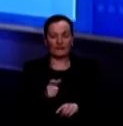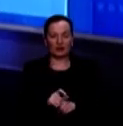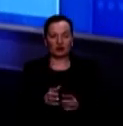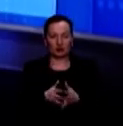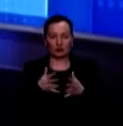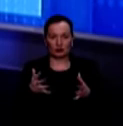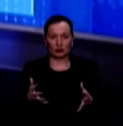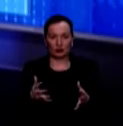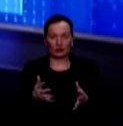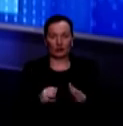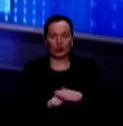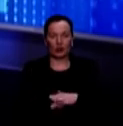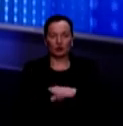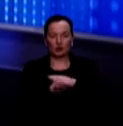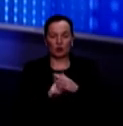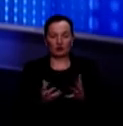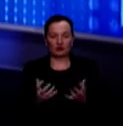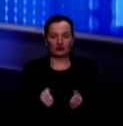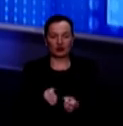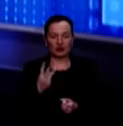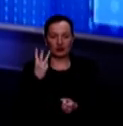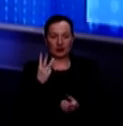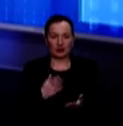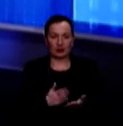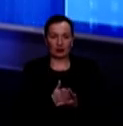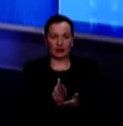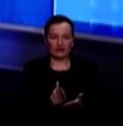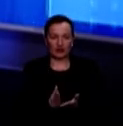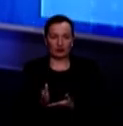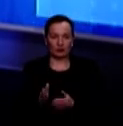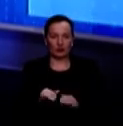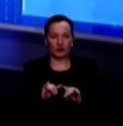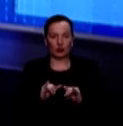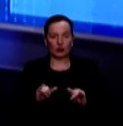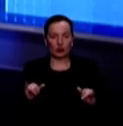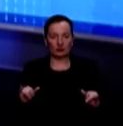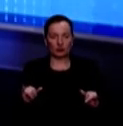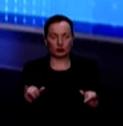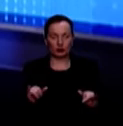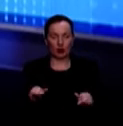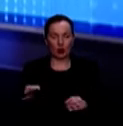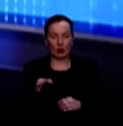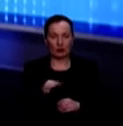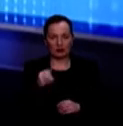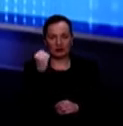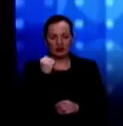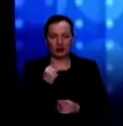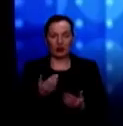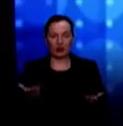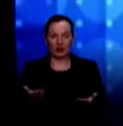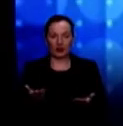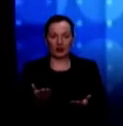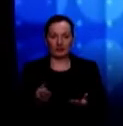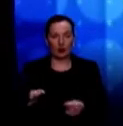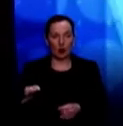три напрямку розвитку області, завдяки яким область розвивалася. І